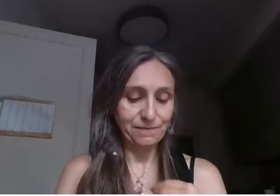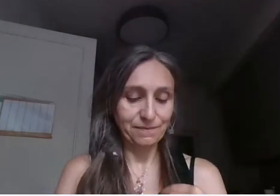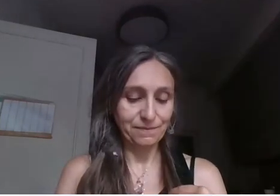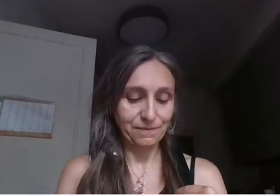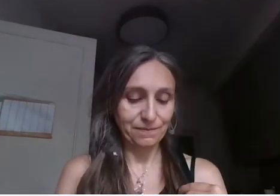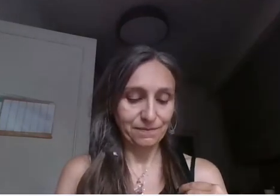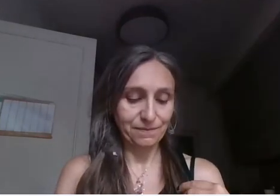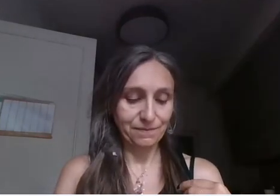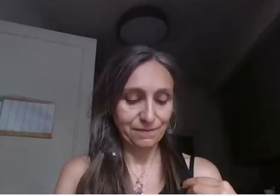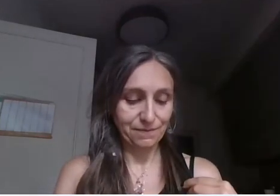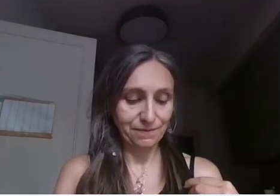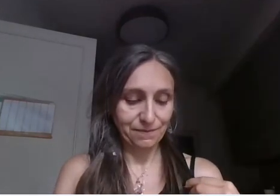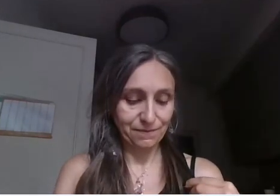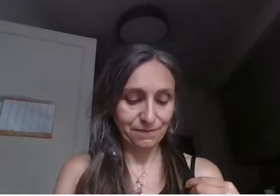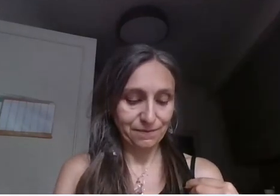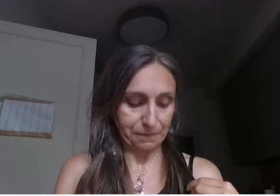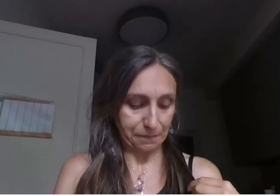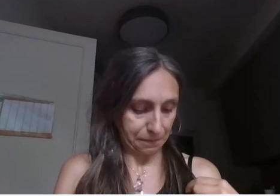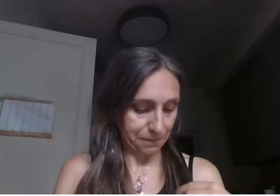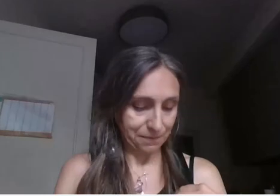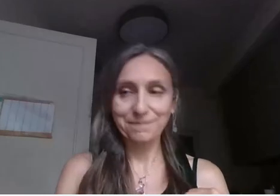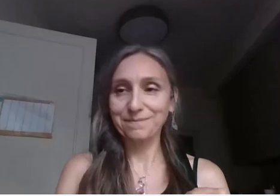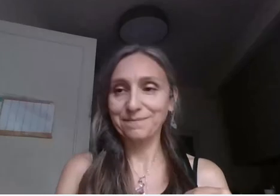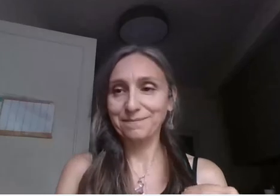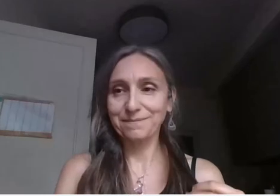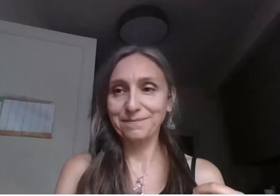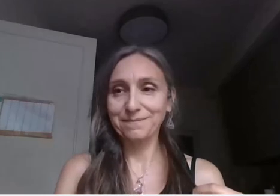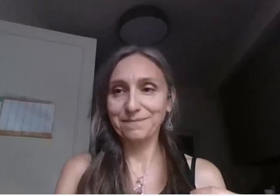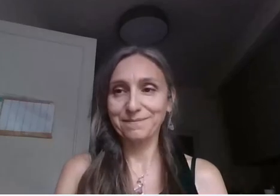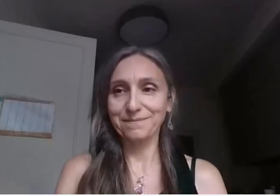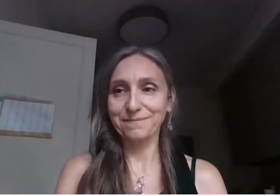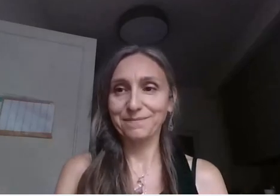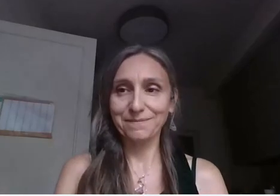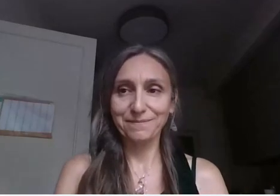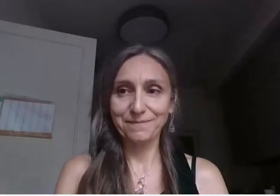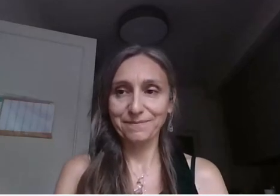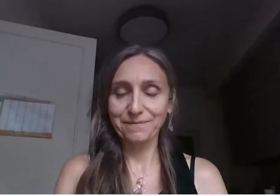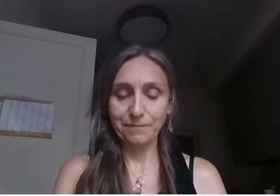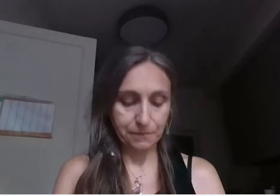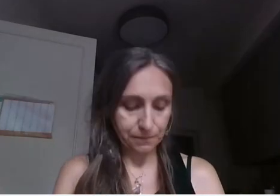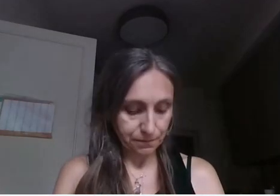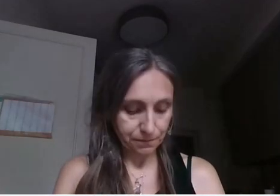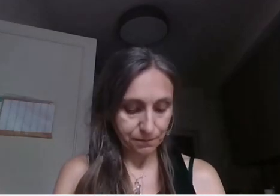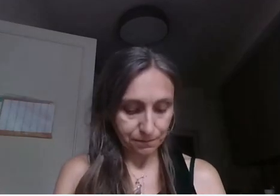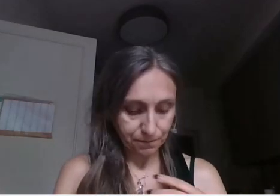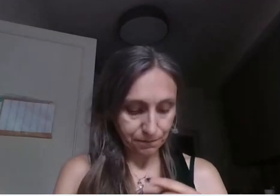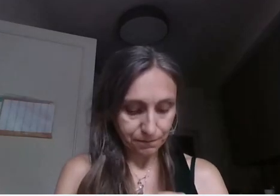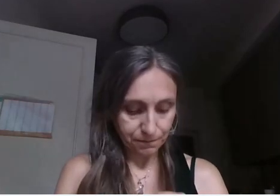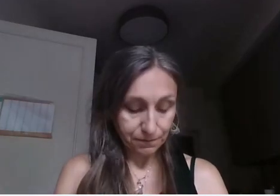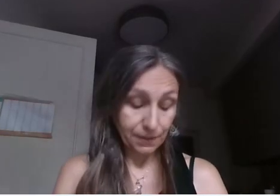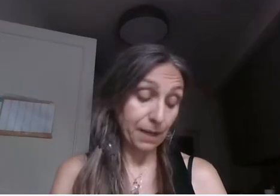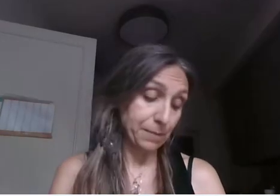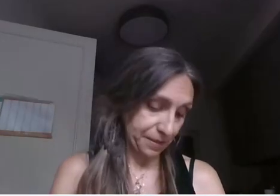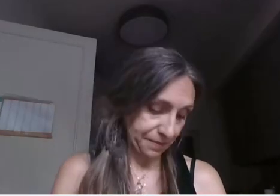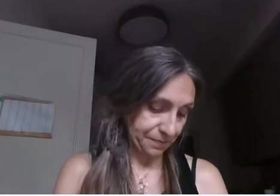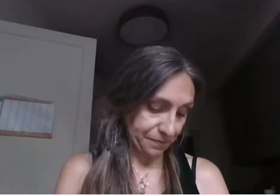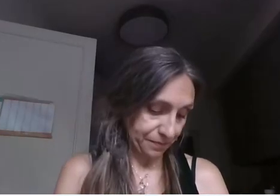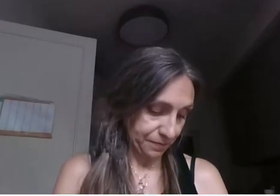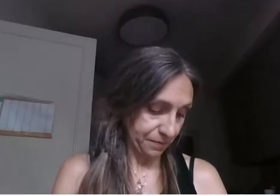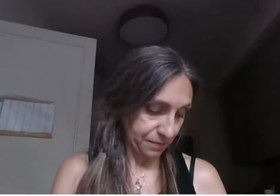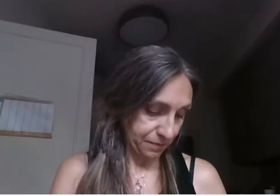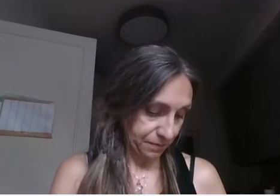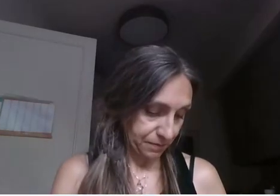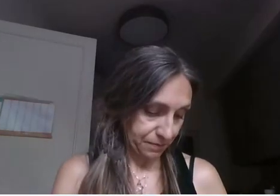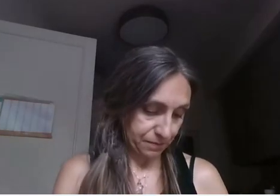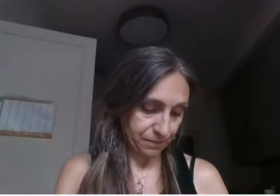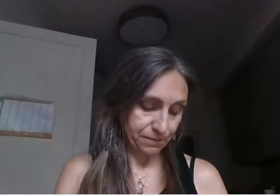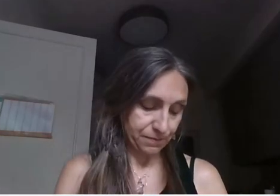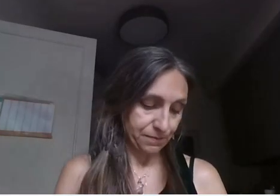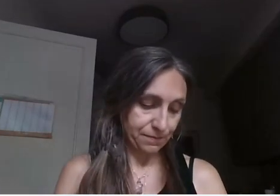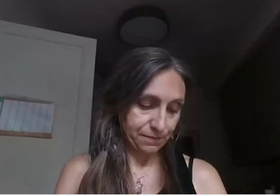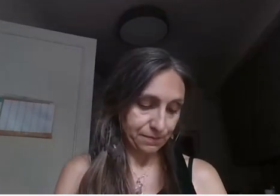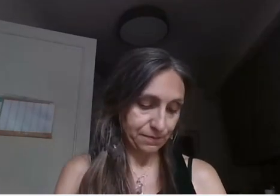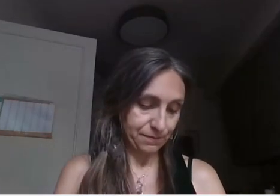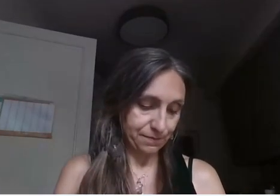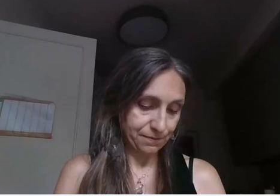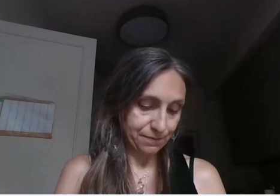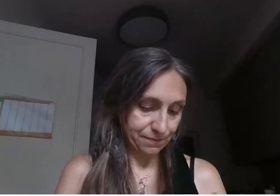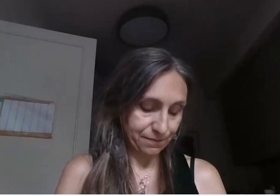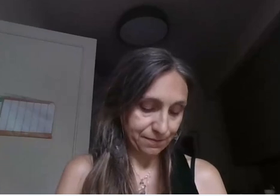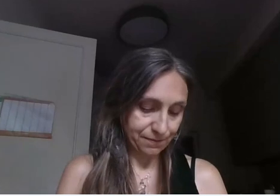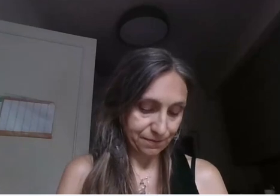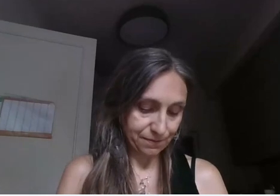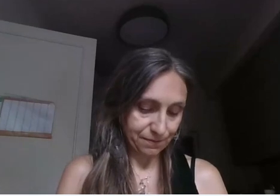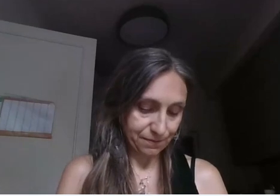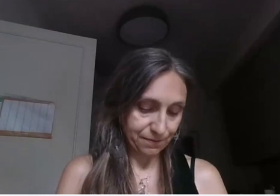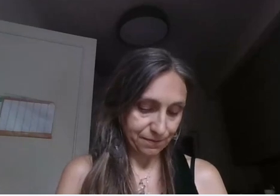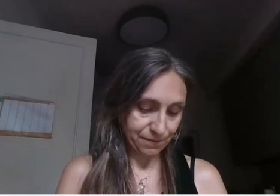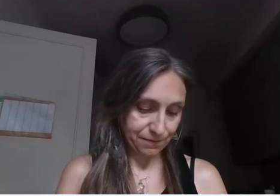abbiamo ogni tanto ci proviamo, però capisco che siano degli argomenti, se va bene,